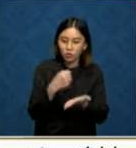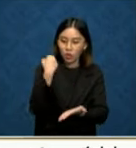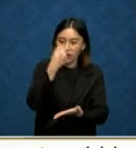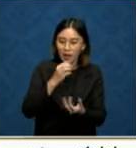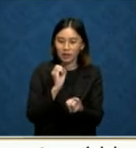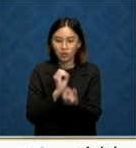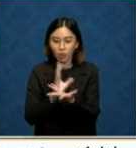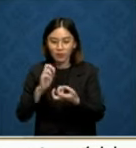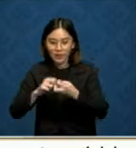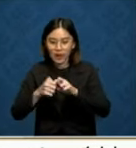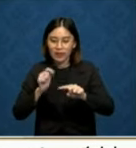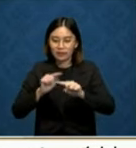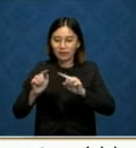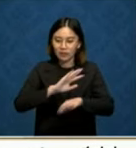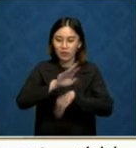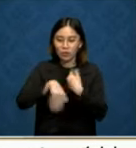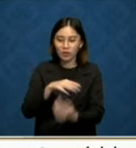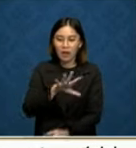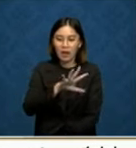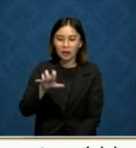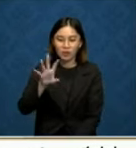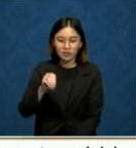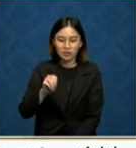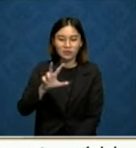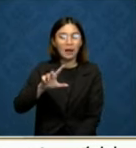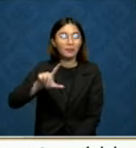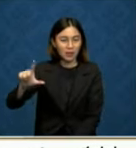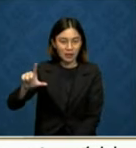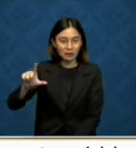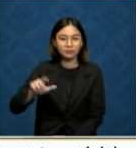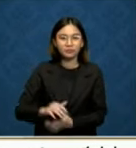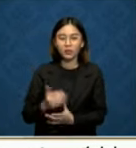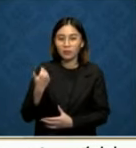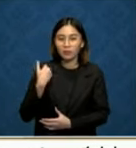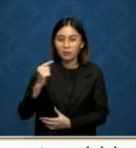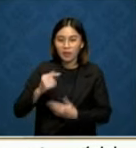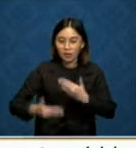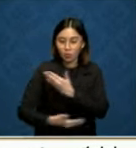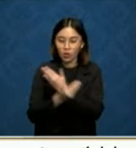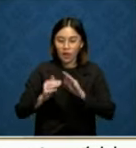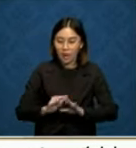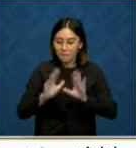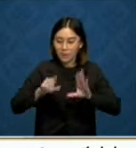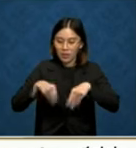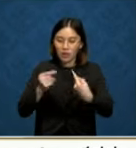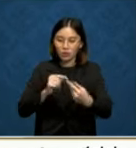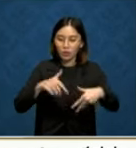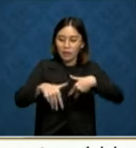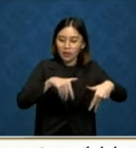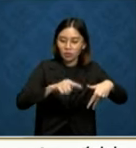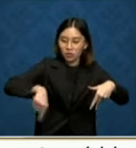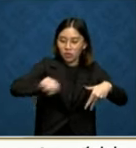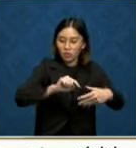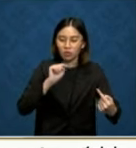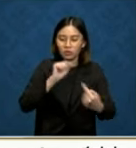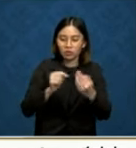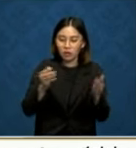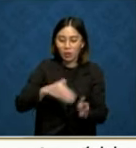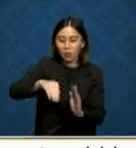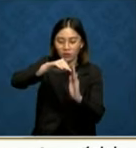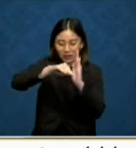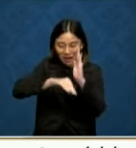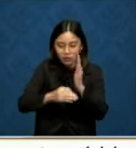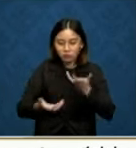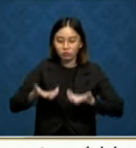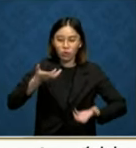ความเสียหาย 543 ล้านบาแล้วกมีการเปิดโอกาสให้ประจดชนสามารถเข้าสู่กบวนการ